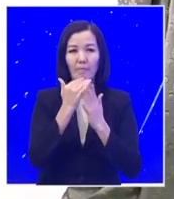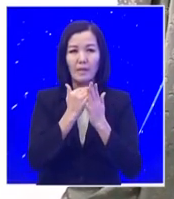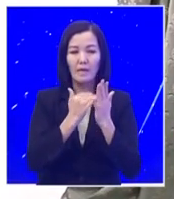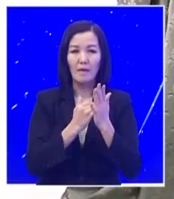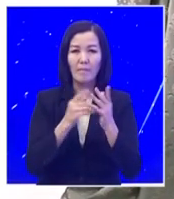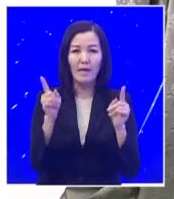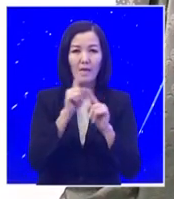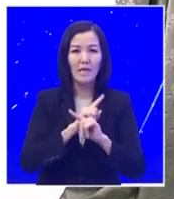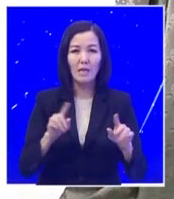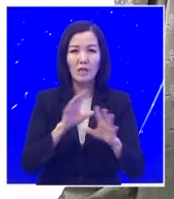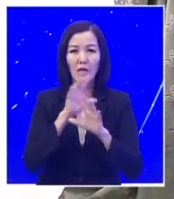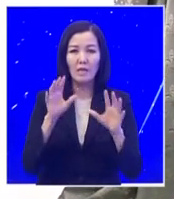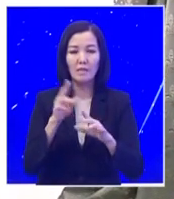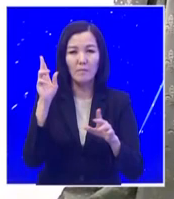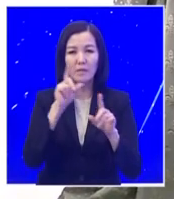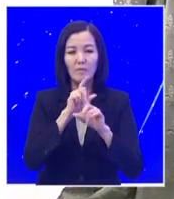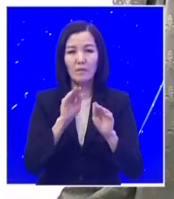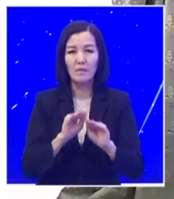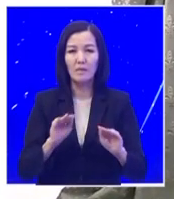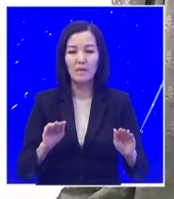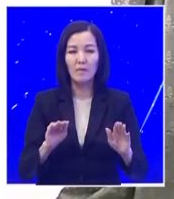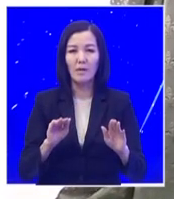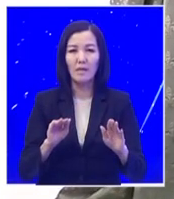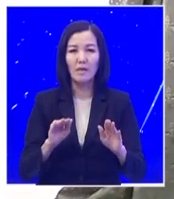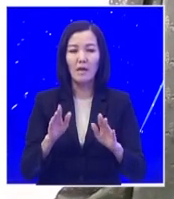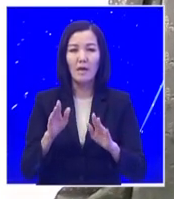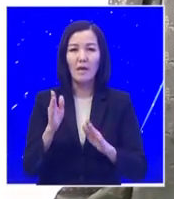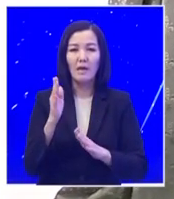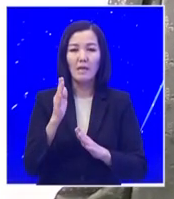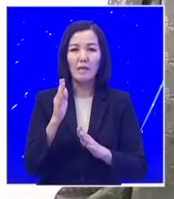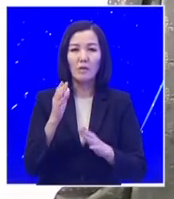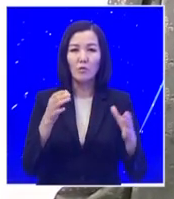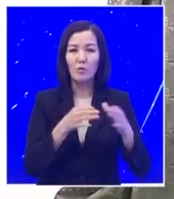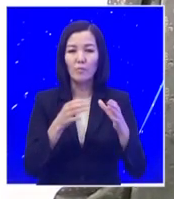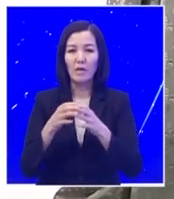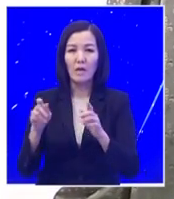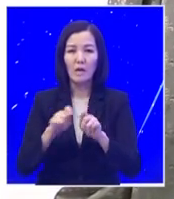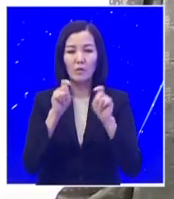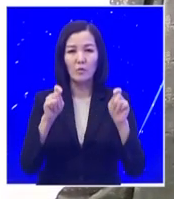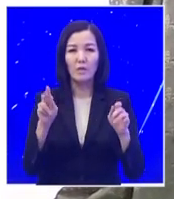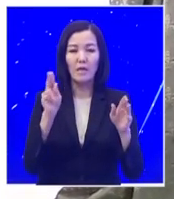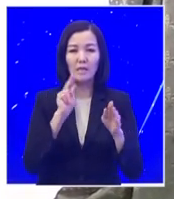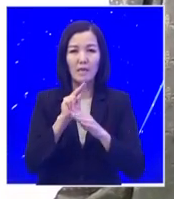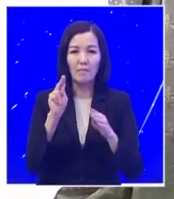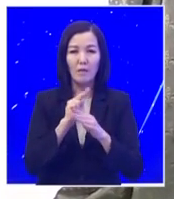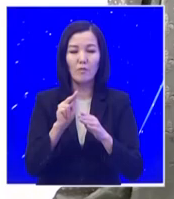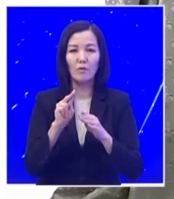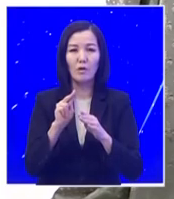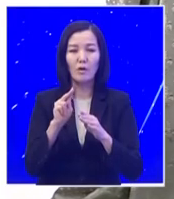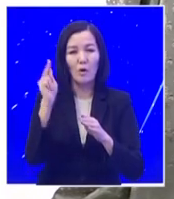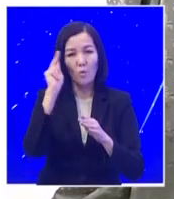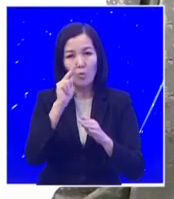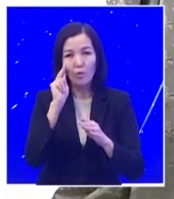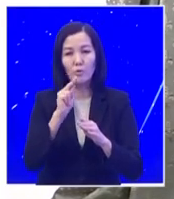ерекше білім беру қажеттілігі бар мектеп жасына дейінгі балаларға инклюзивті топтар ашылуда. Оларды тәрбиелеу мен оқыту үшін жағдай жасаған білім